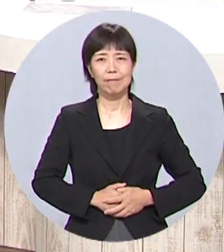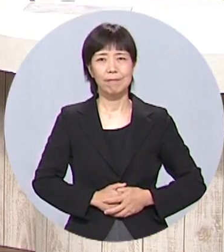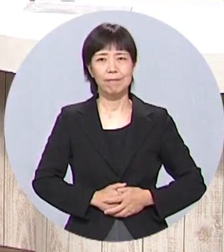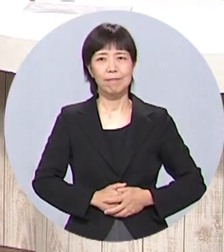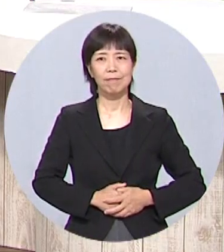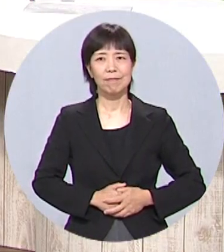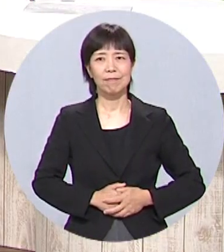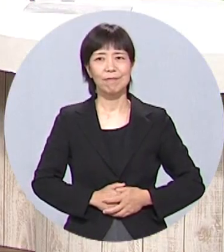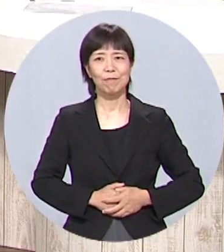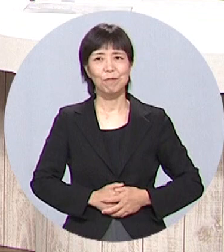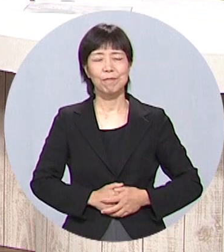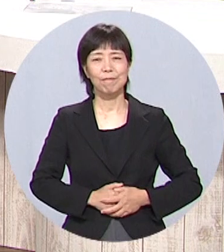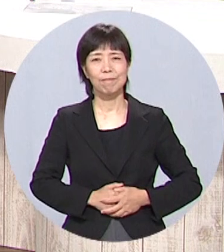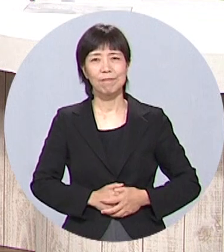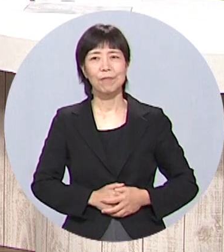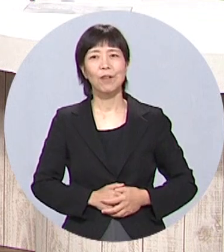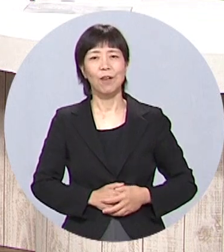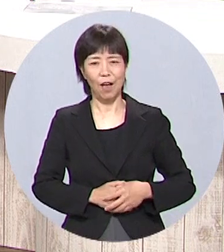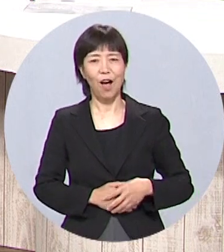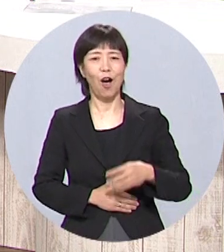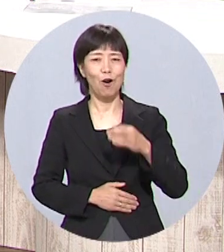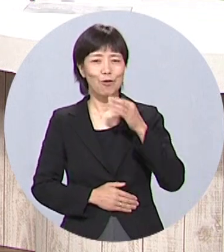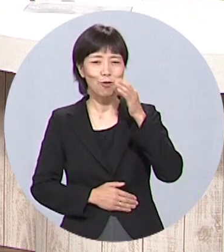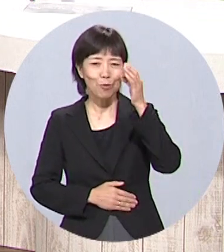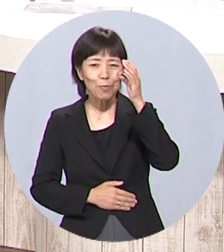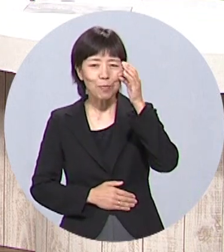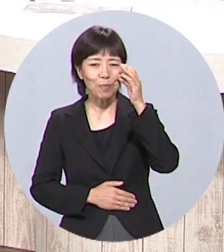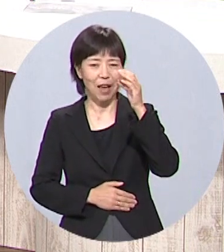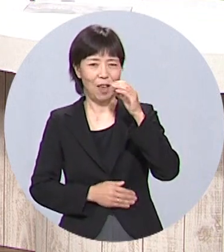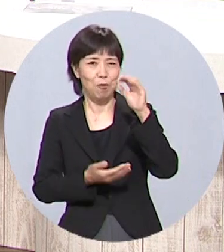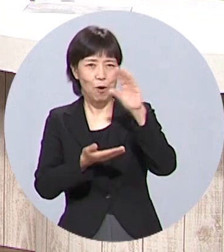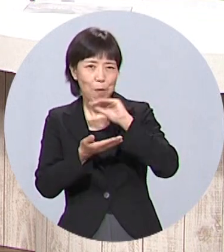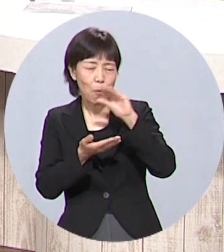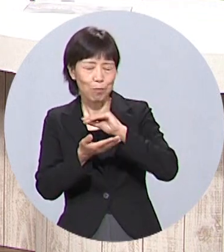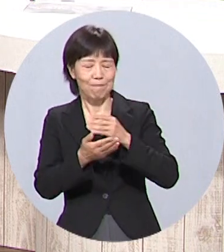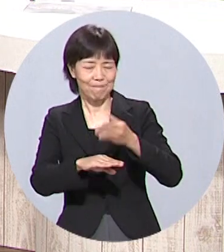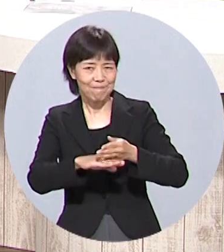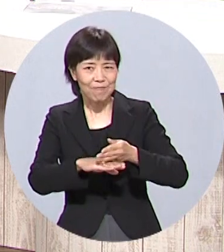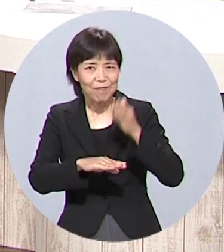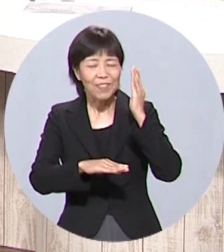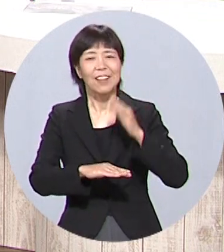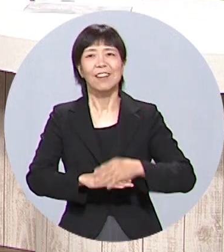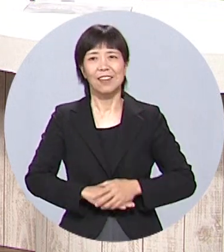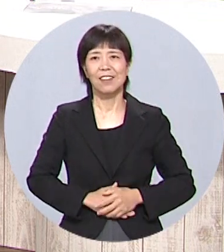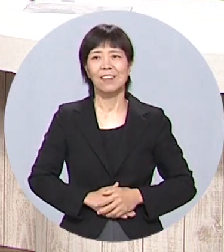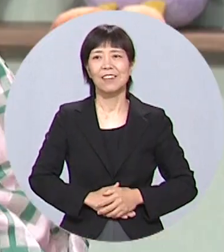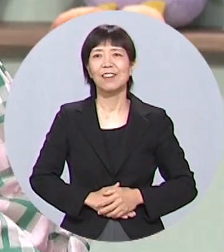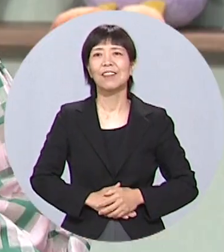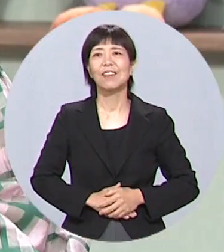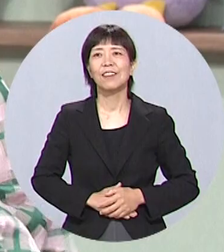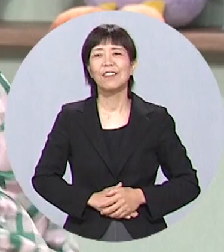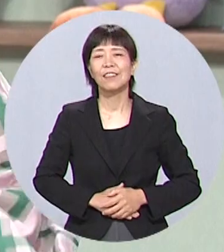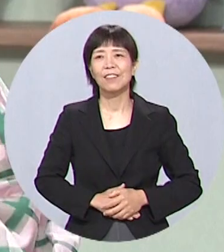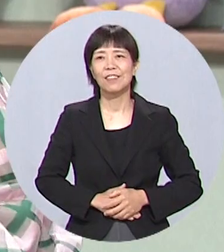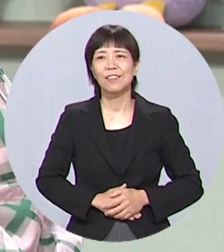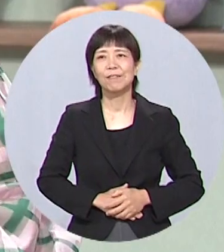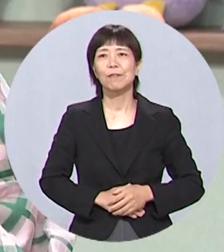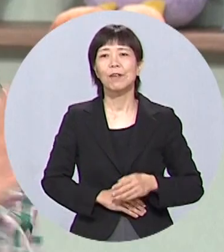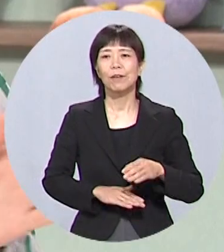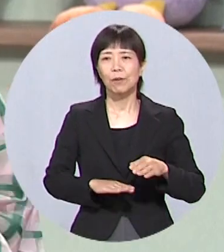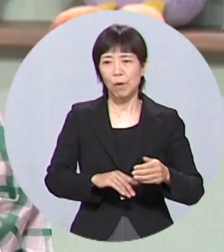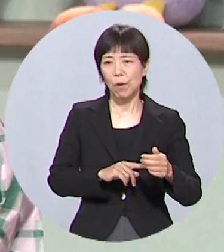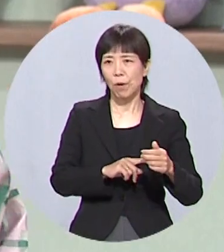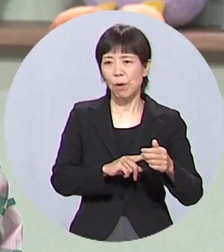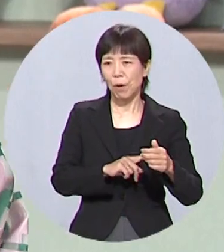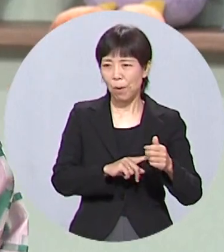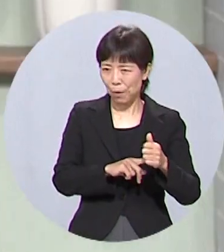また独特な感性で梅の美味しさを伝えてくれましたけれども、 はい、いやちょっと今日は金井さんがいないので見つからないかと思ったんですが、うん、